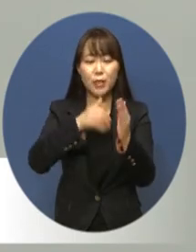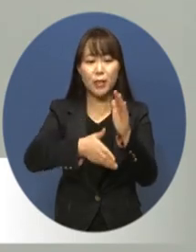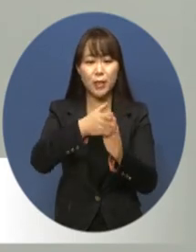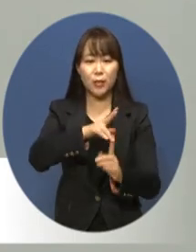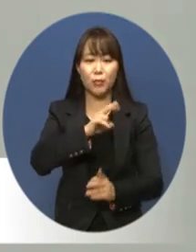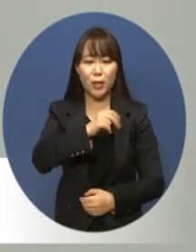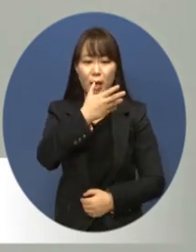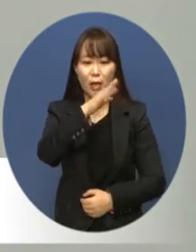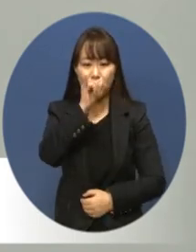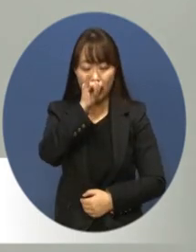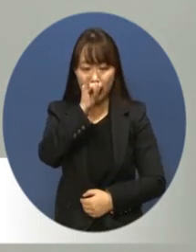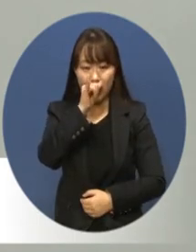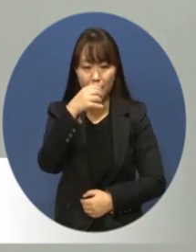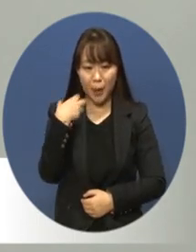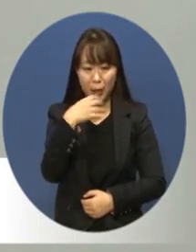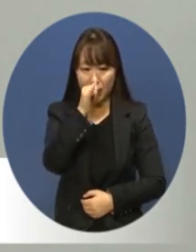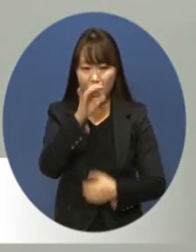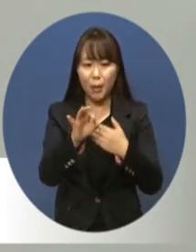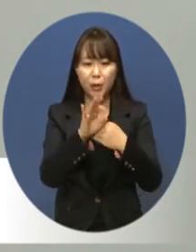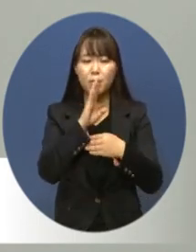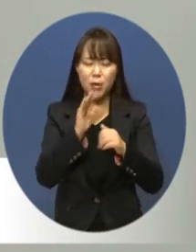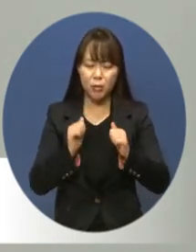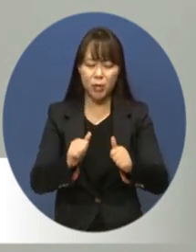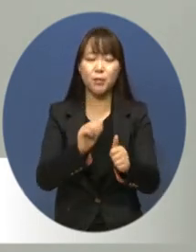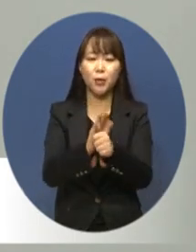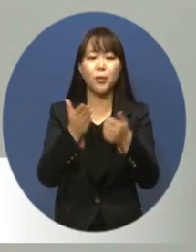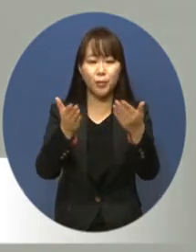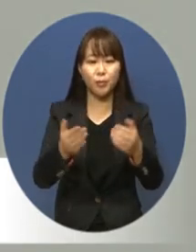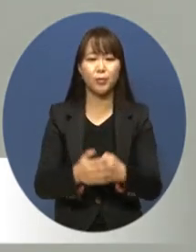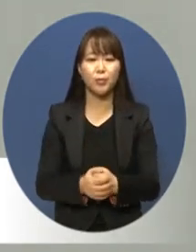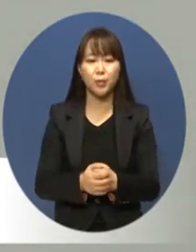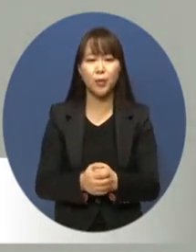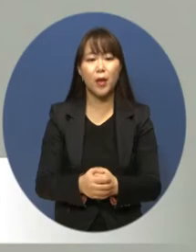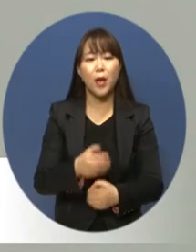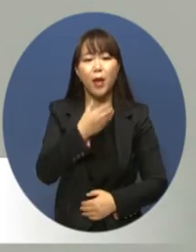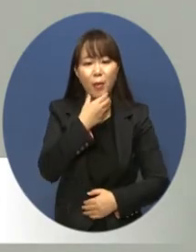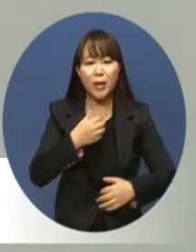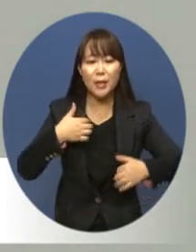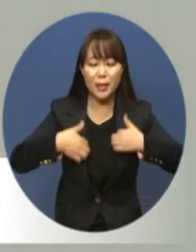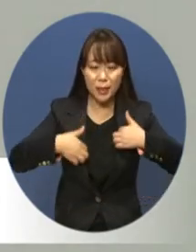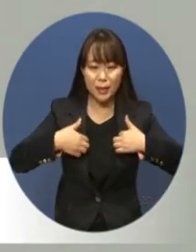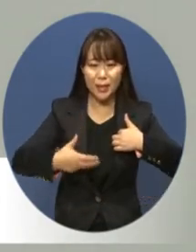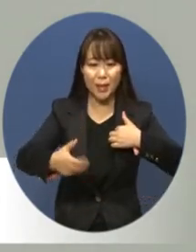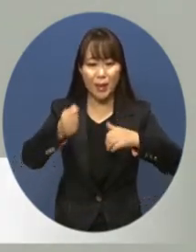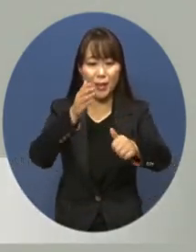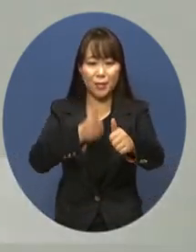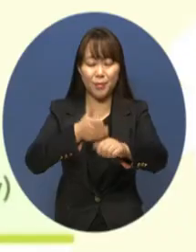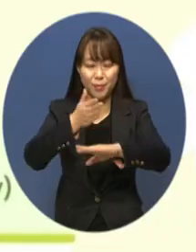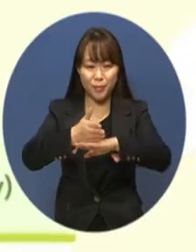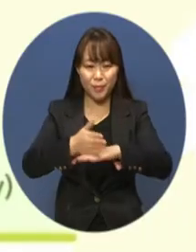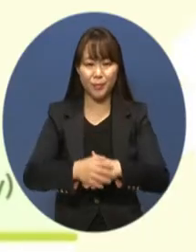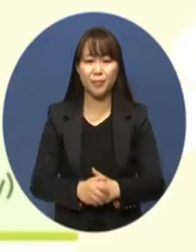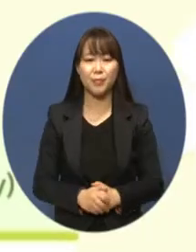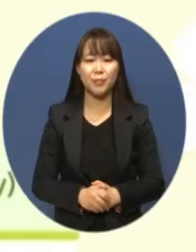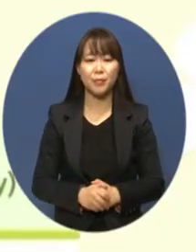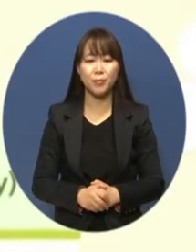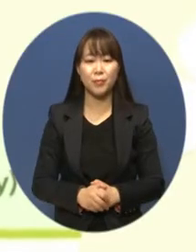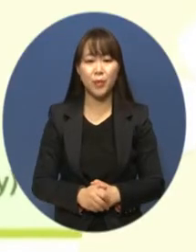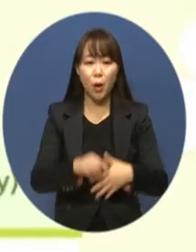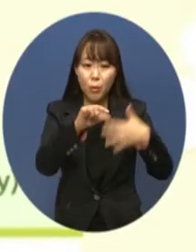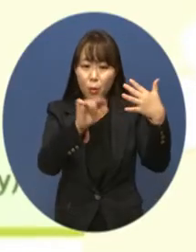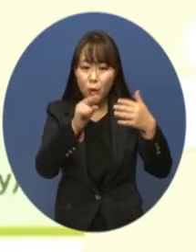수 있는 일이 있다면 저희가 아주 성심성의껏 돕겠습니다. 아주 행복하게 즐기시기를 바랍니다. 감사합니다.